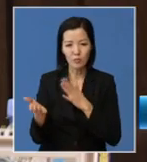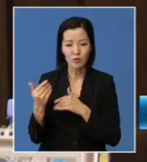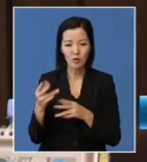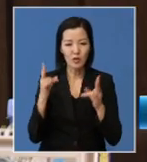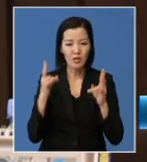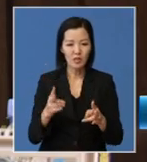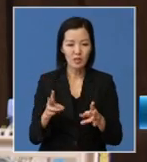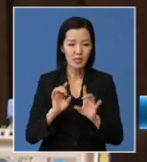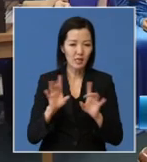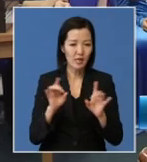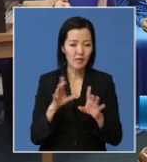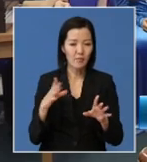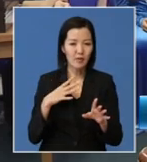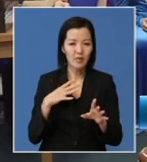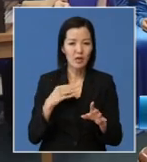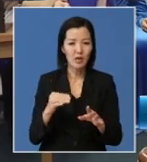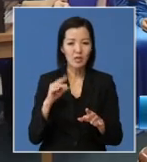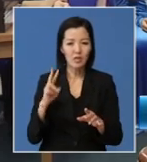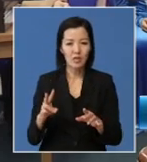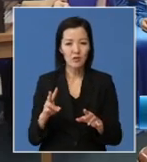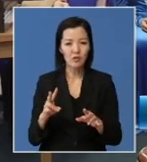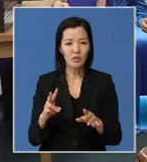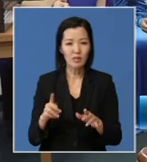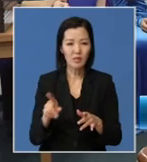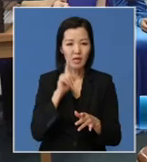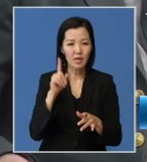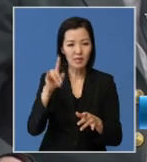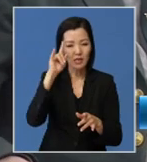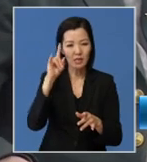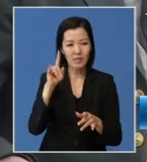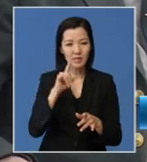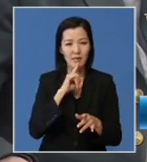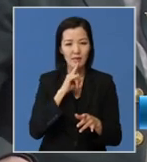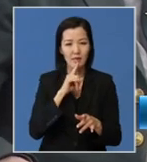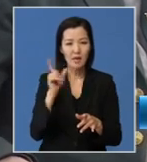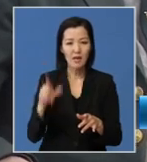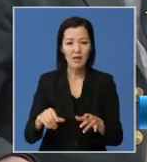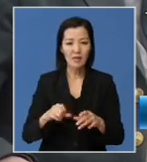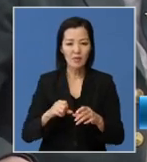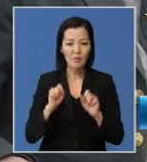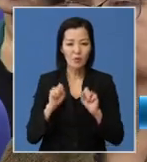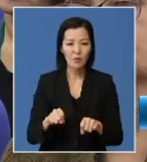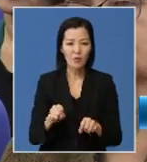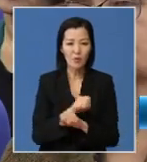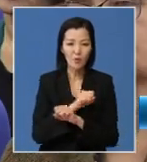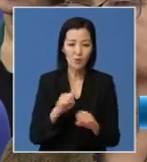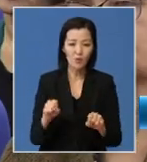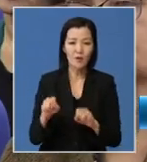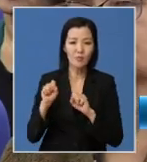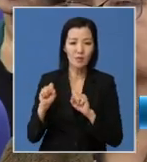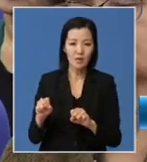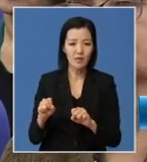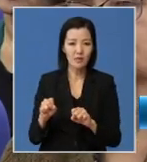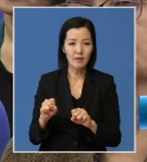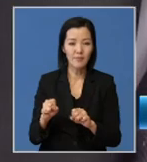мәніне тоқталды. Айтуларынша, желтоқсан ызғары қазақ жастарының намысын қайрап, адам құқығы, сөз бостандығын аяқ асты етпеудің қамын жасаған,